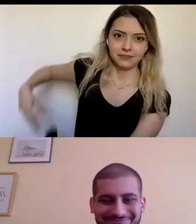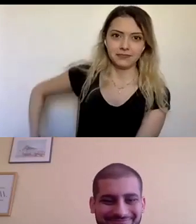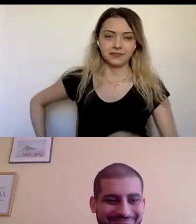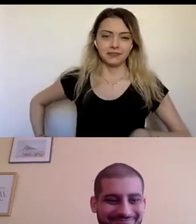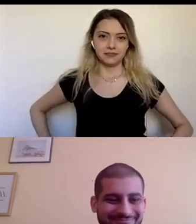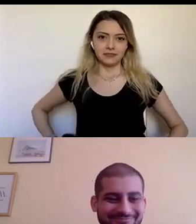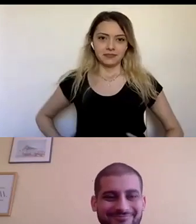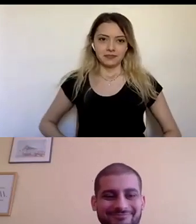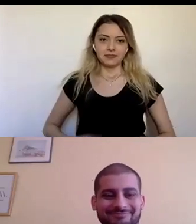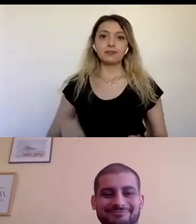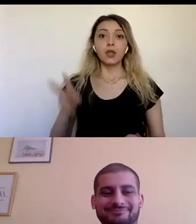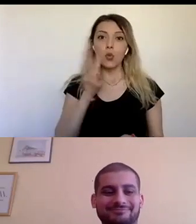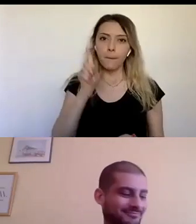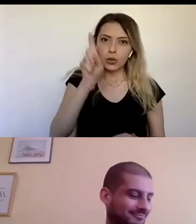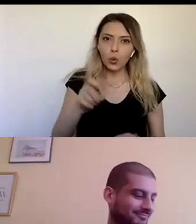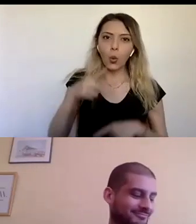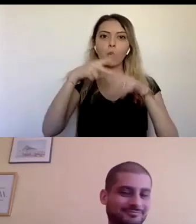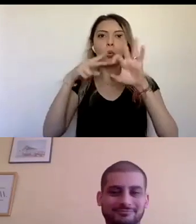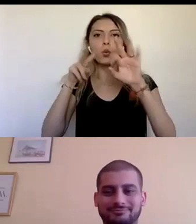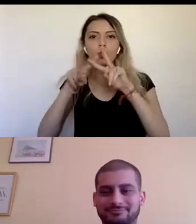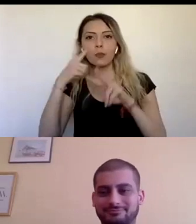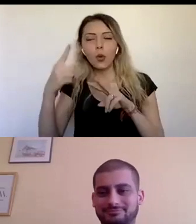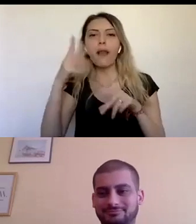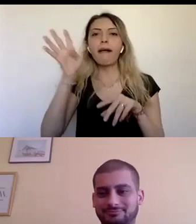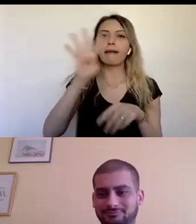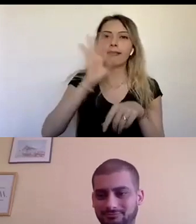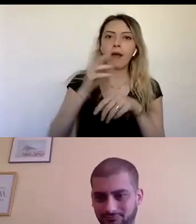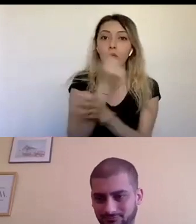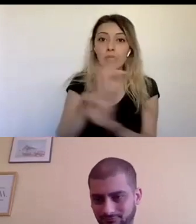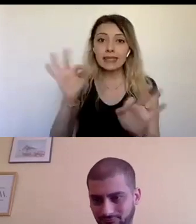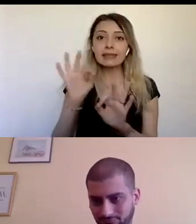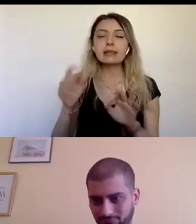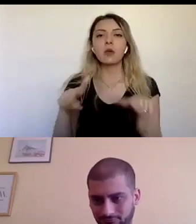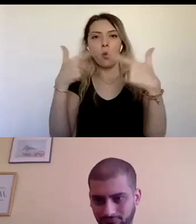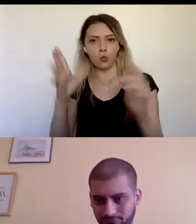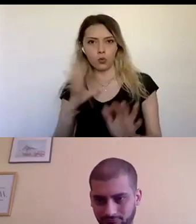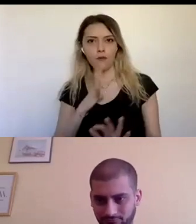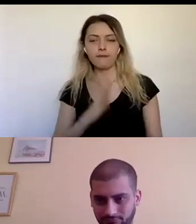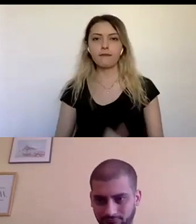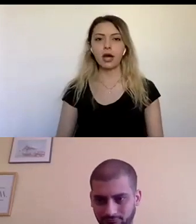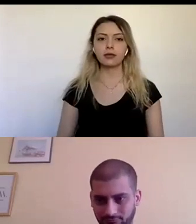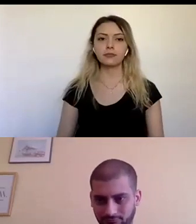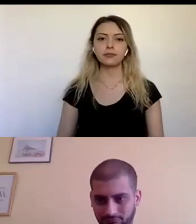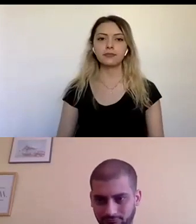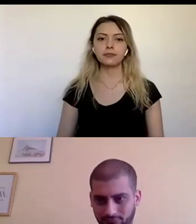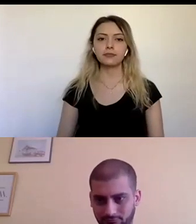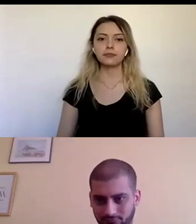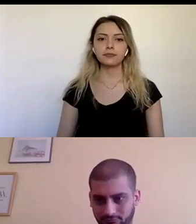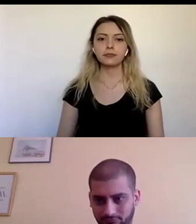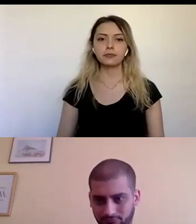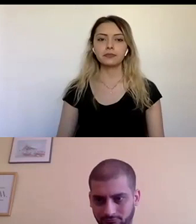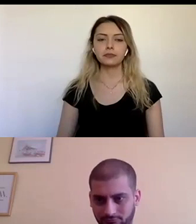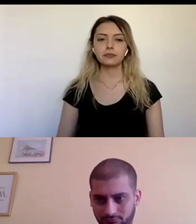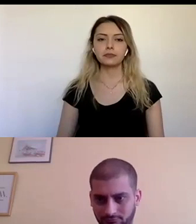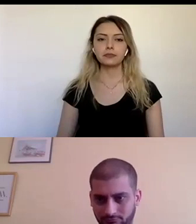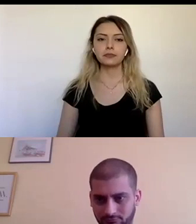da okuyayım. Zoom ile 40 dakika ücretsiz konuşuluyor diye biliyordum. Ancak kesintisiz daha uzun izleyişim yayını yapanın